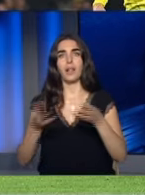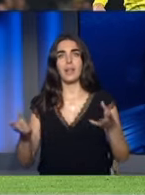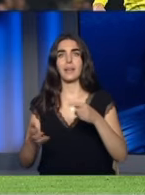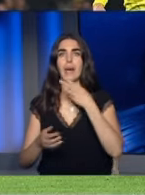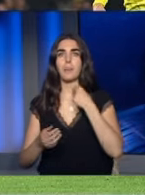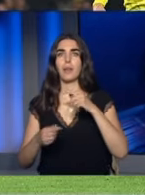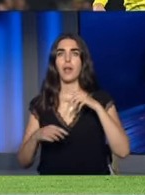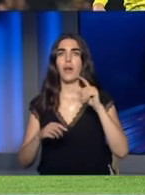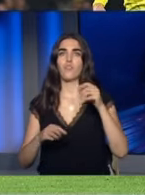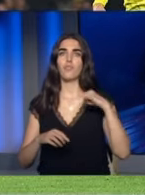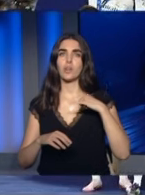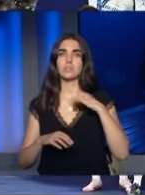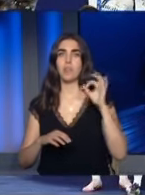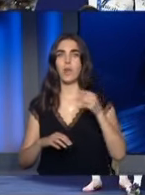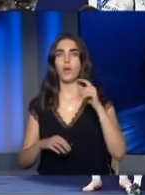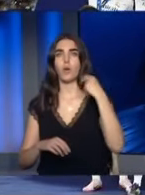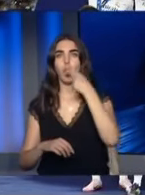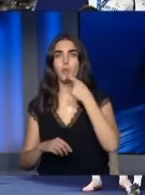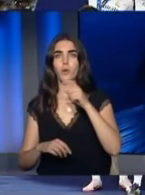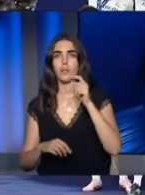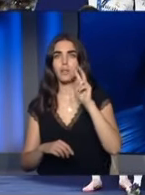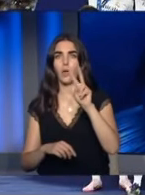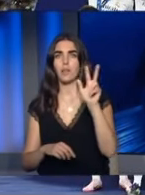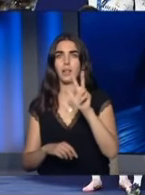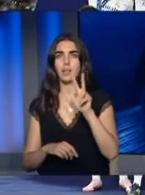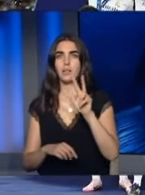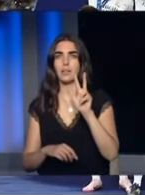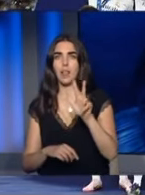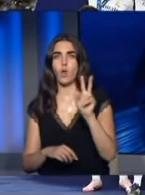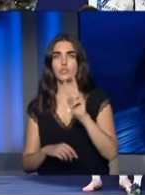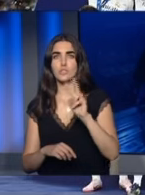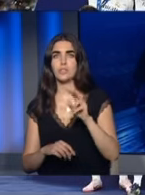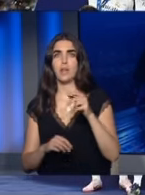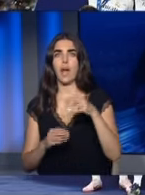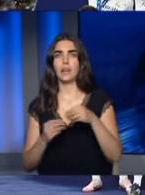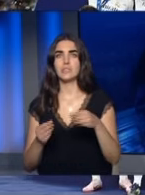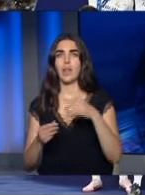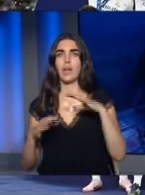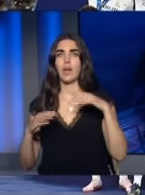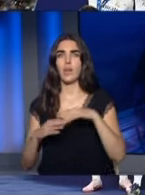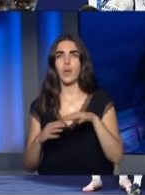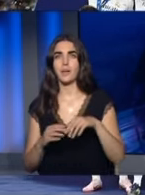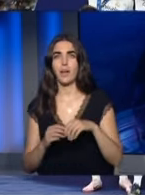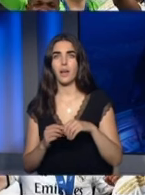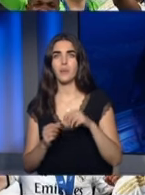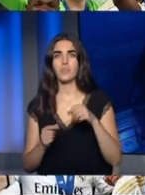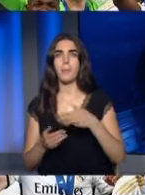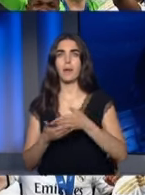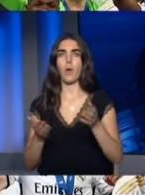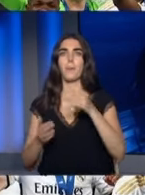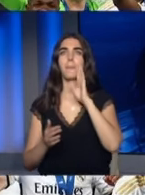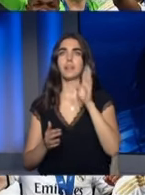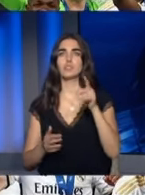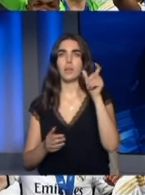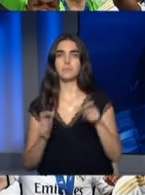مبكرا واهدر كريم قديمي فرصه انفراد بمرمى كورتوا في الدقيقه 23 حيث حصل على الكره وحاول مراوغه